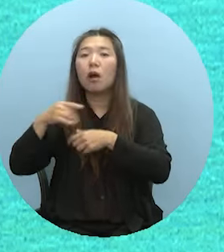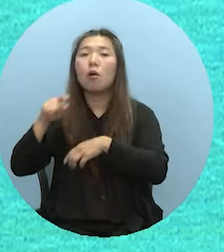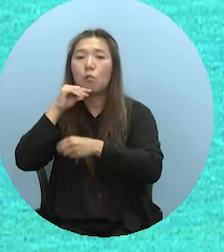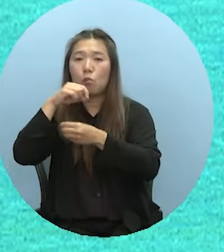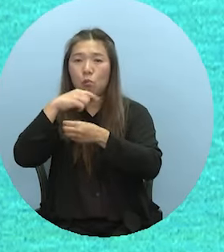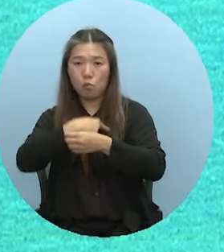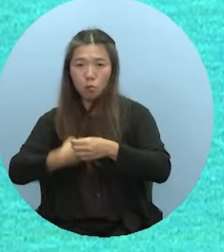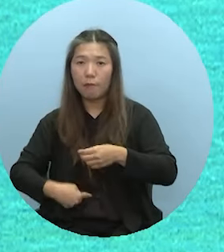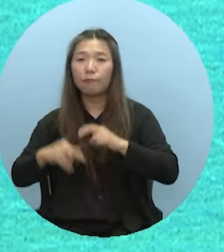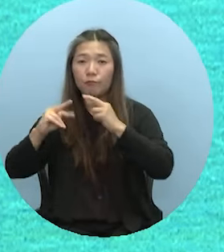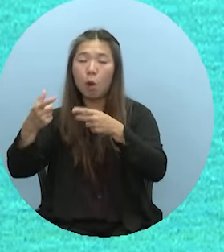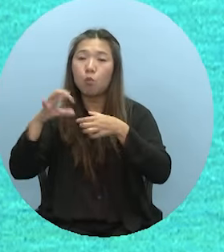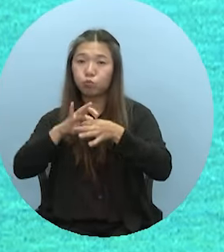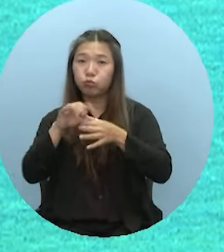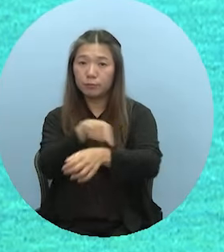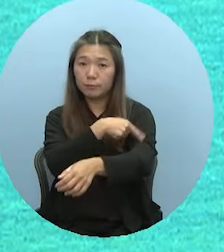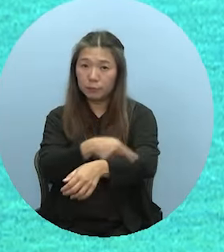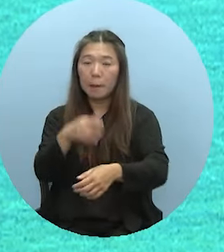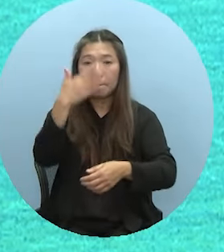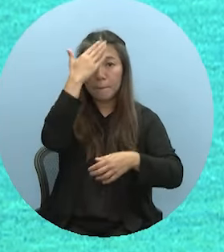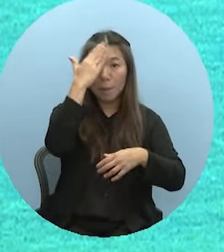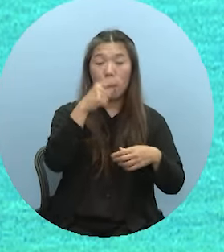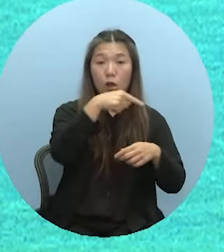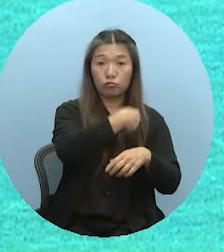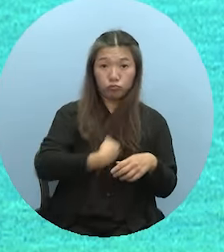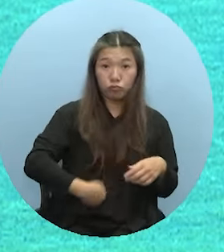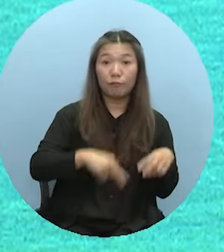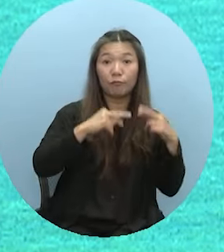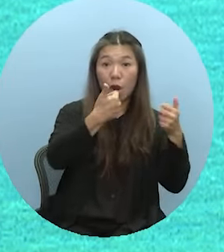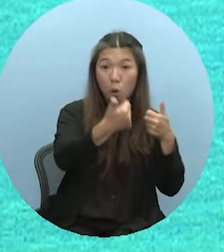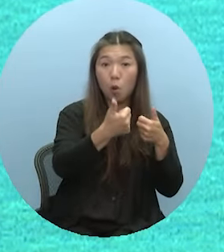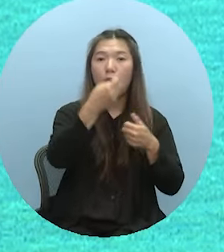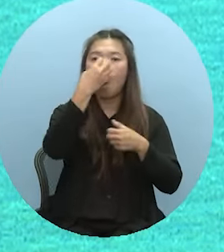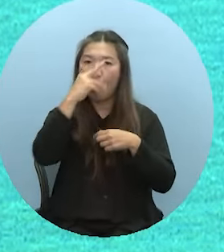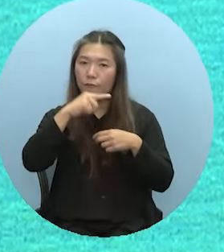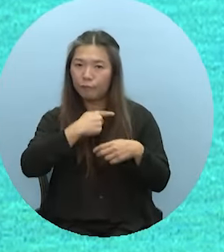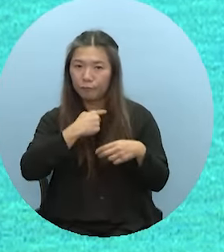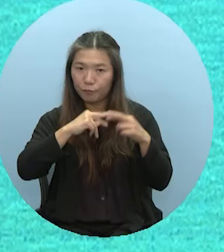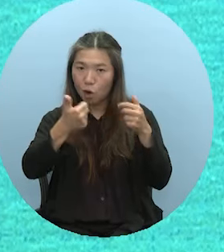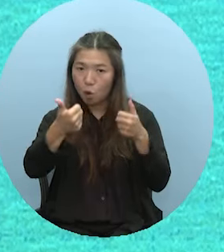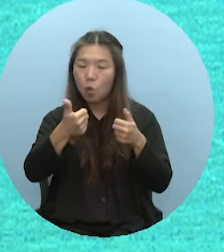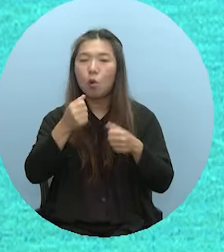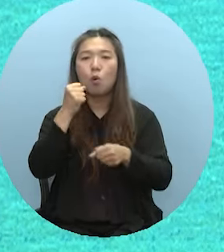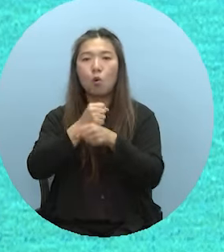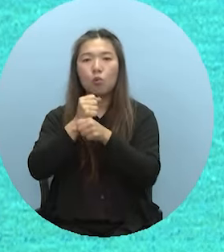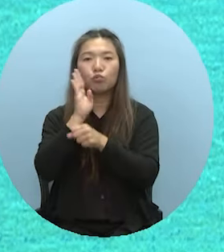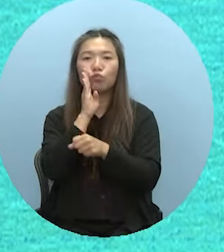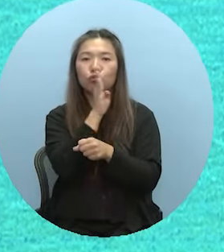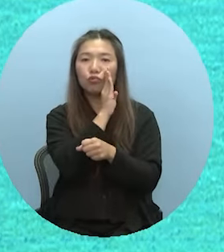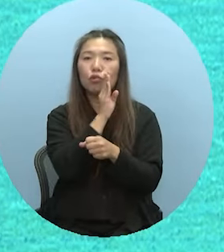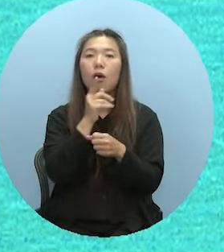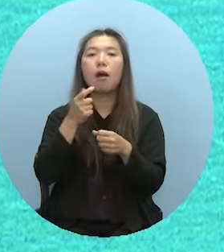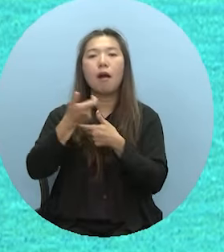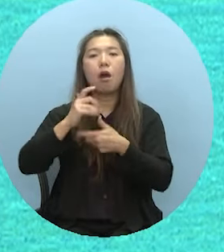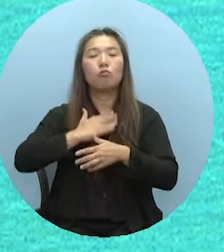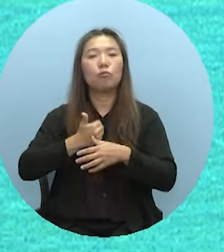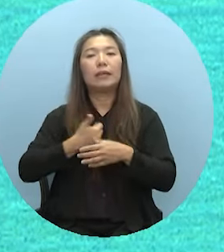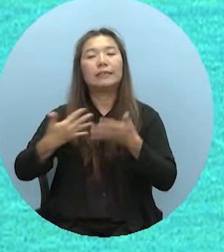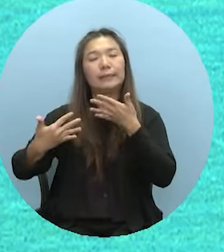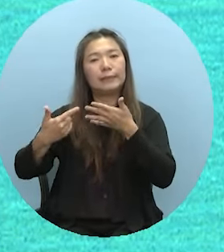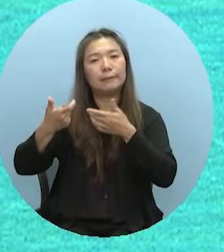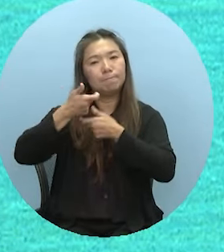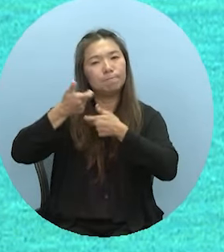的關係，明白國家發展好，香港發展好，工商界和企業家的事業就